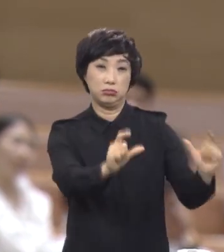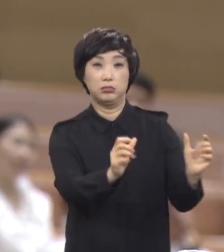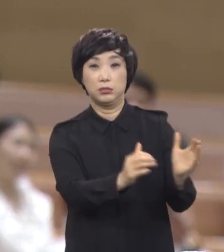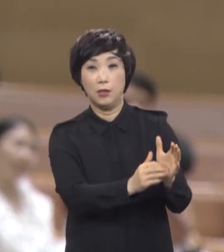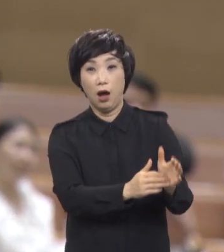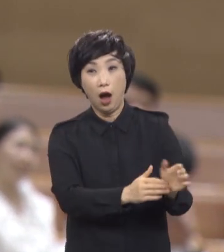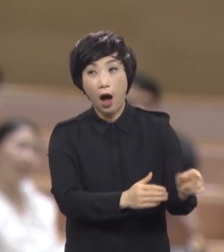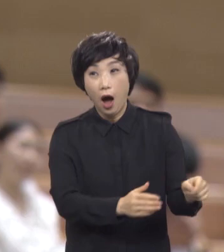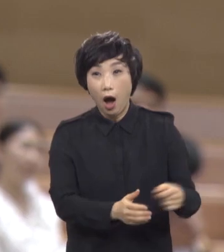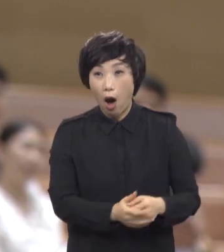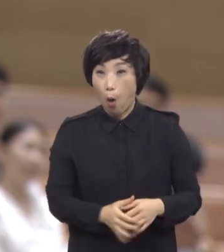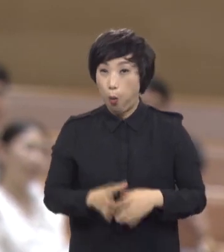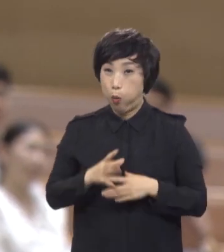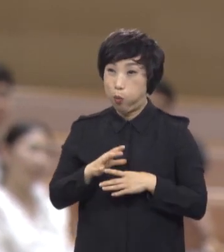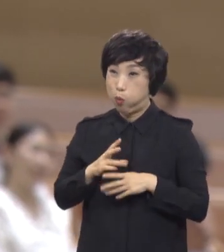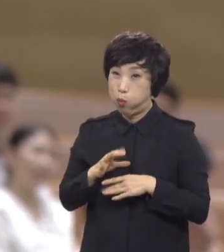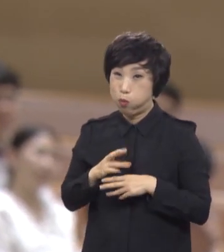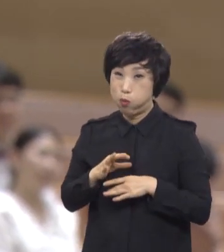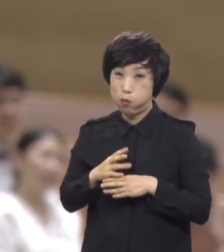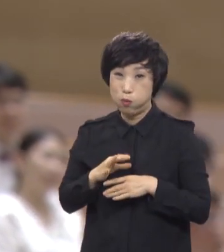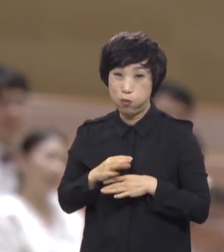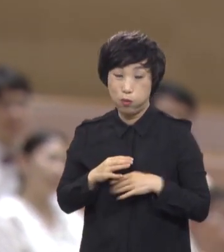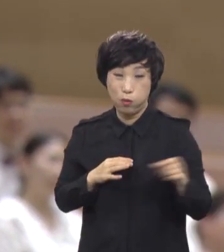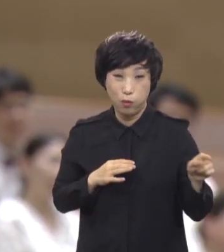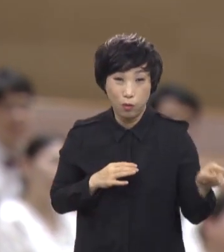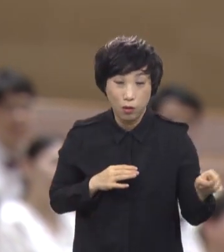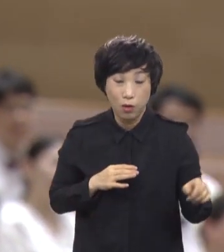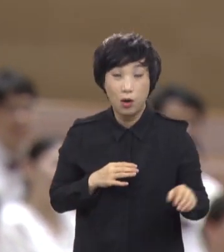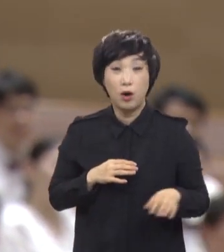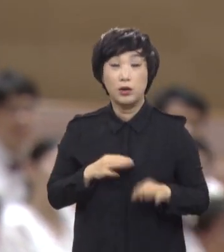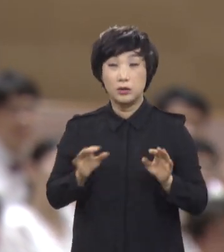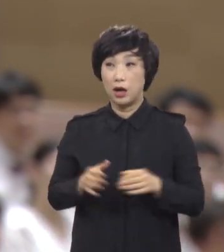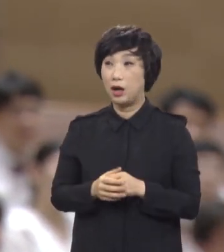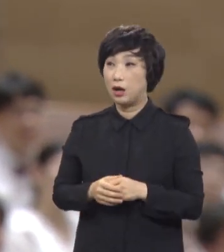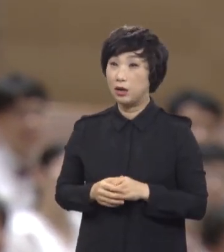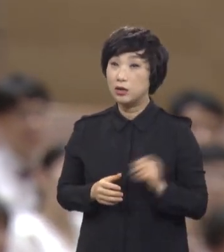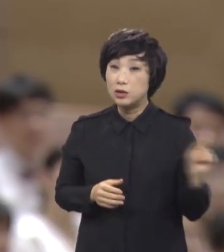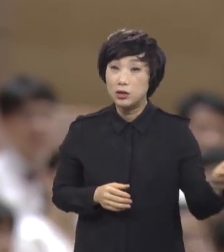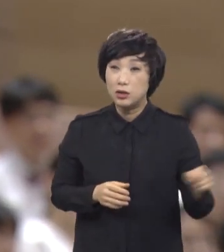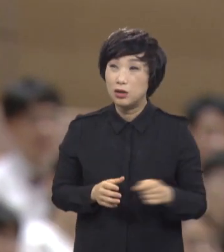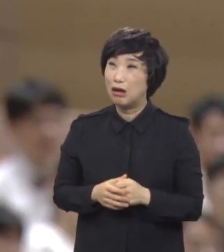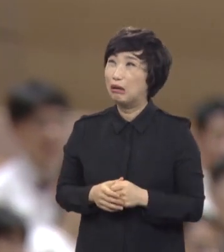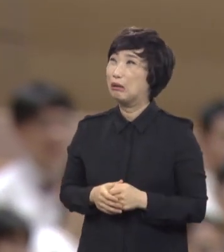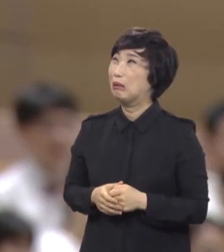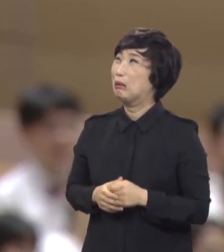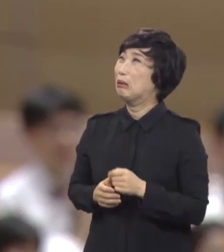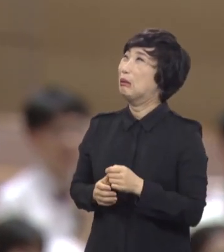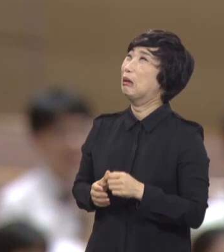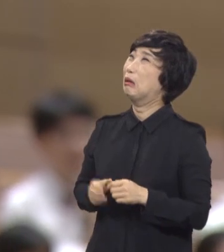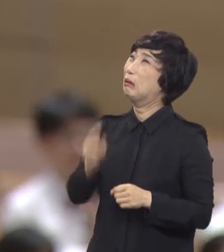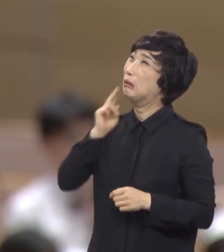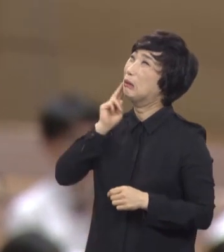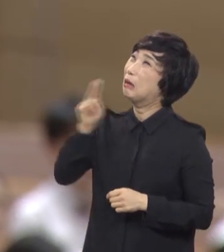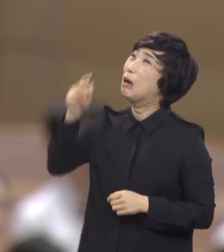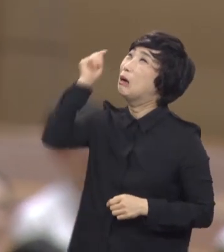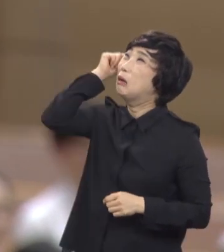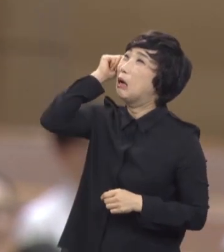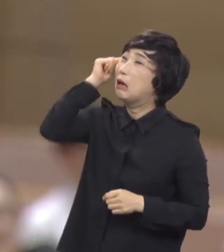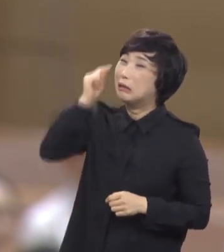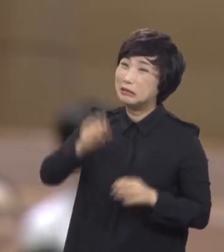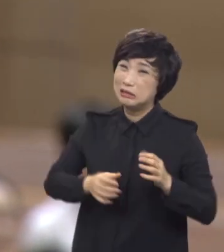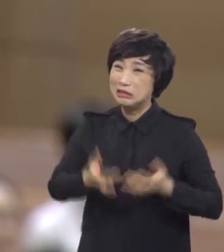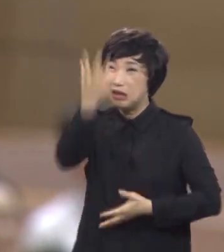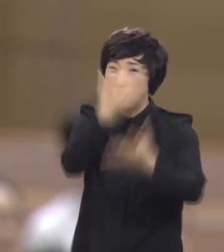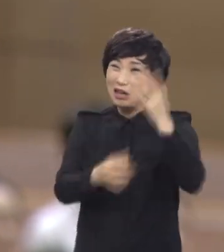무서운 일이지 왜 저들에게는 이렇게 가혹하게 이 영령한